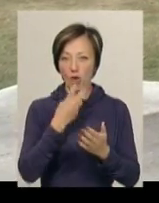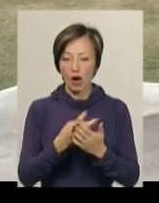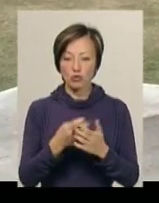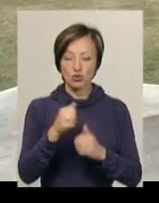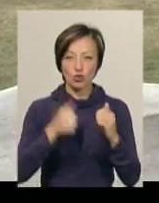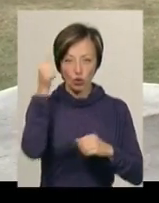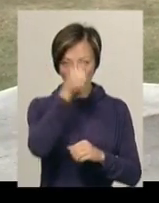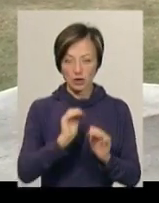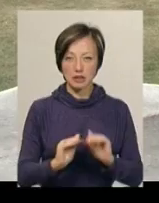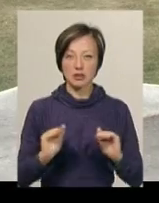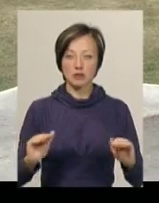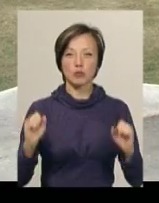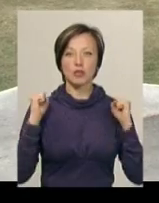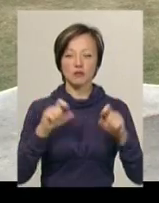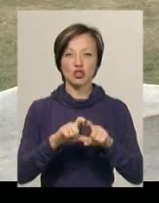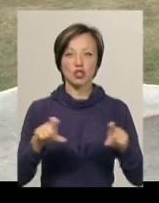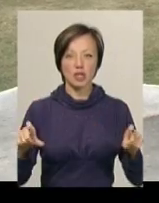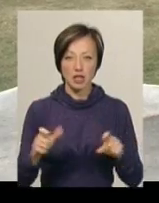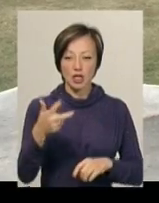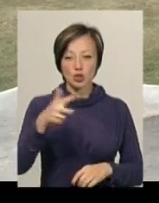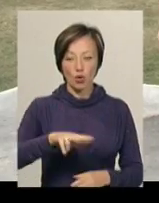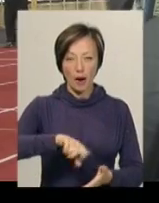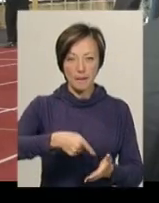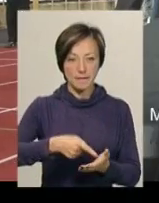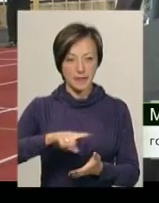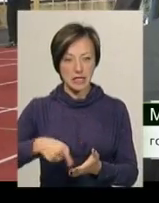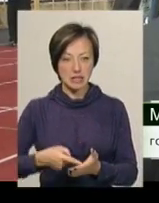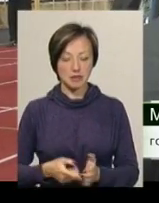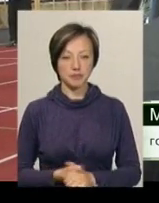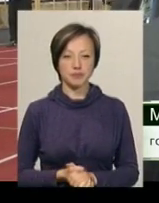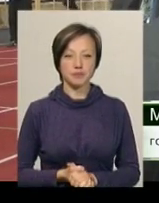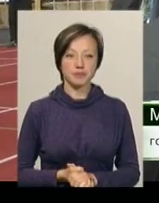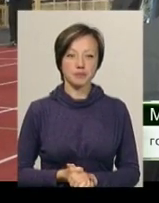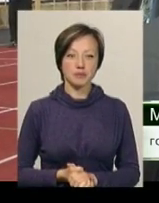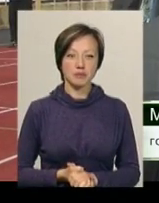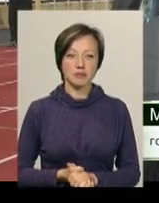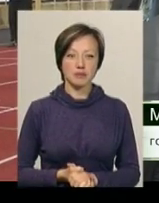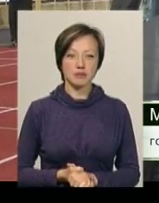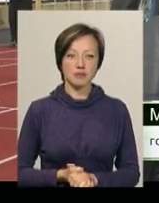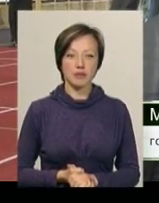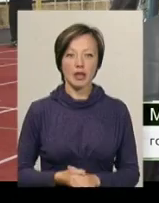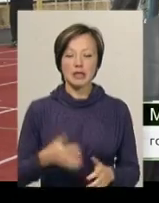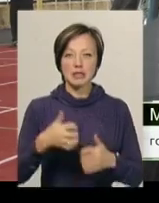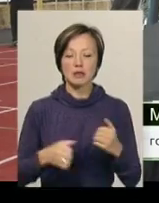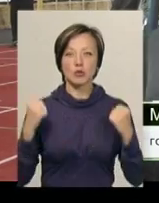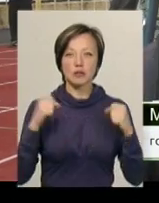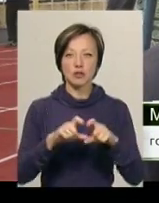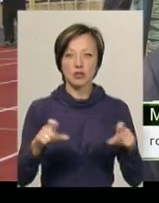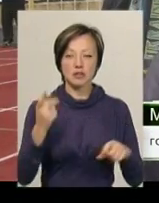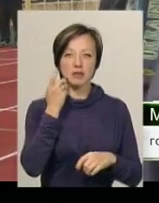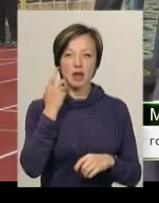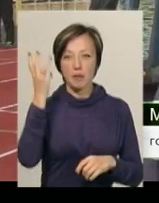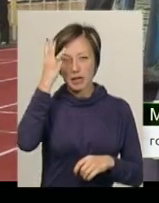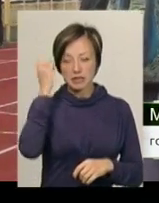року в рік вихованці дитячо-юнацьких спортивних шкіл трьох міст. Серед дюша так традиційно Хмельницький,